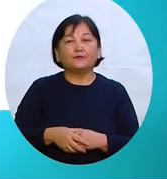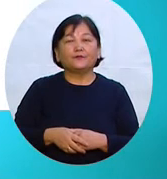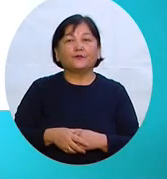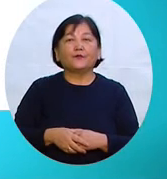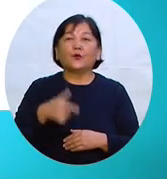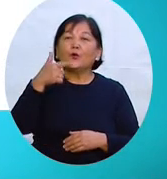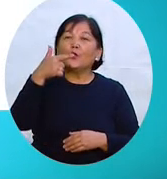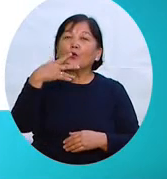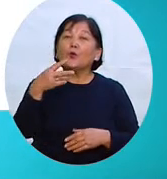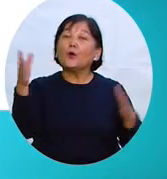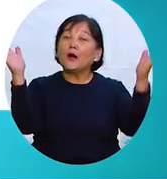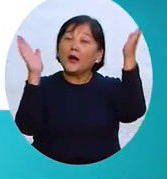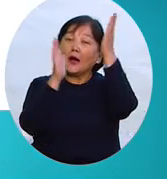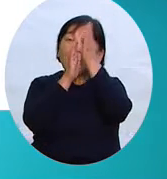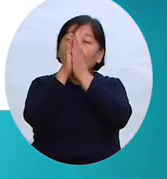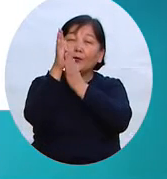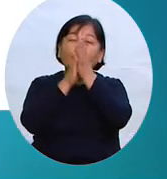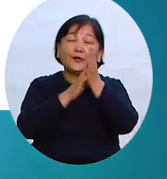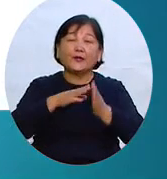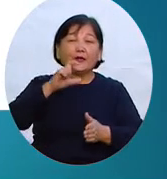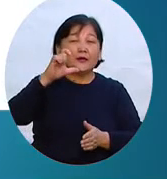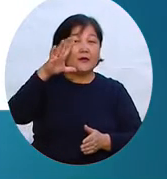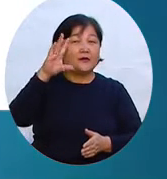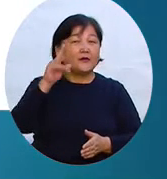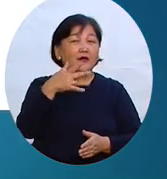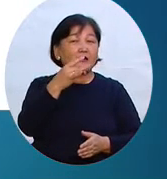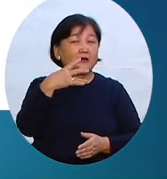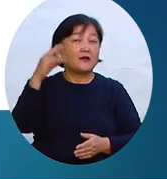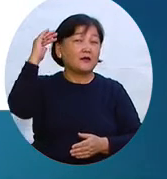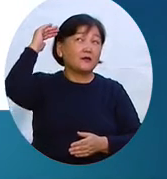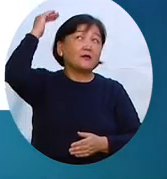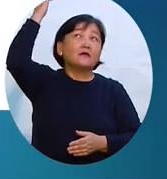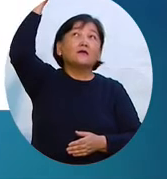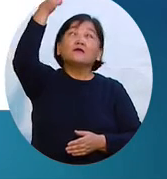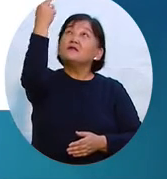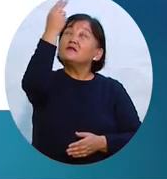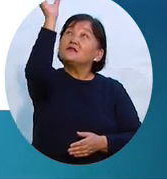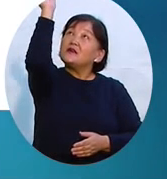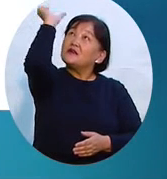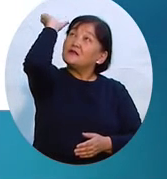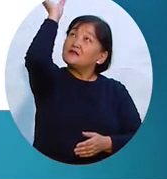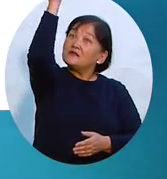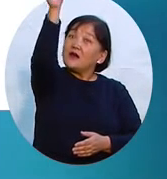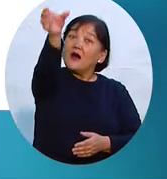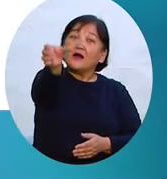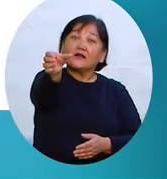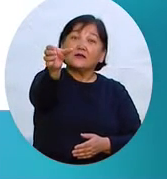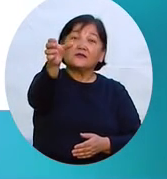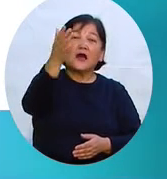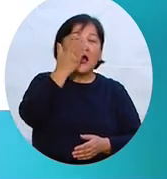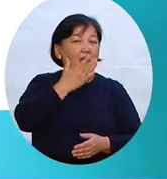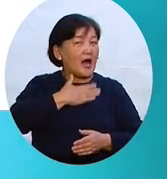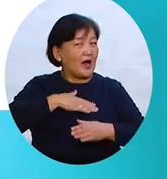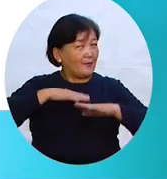Гүн харанхууд тэнгэрийн заадас, гүнзэл шиг сунайн цайрн, амгалан талын аяс